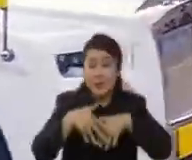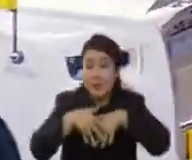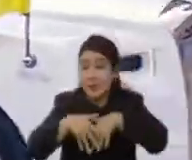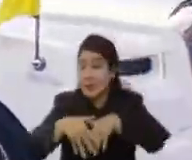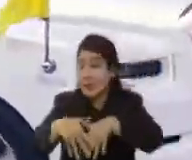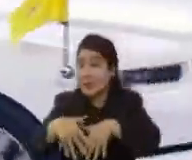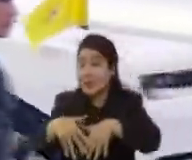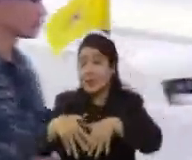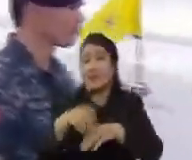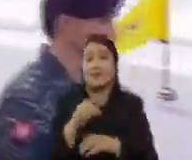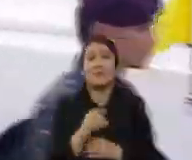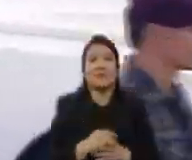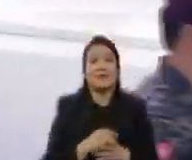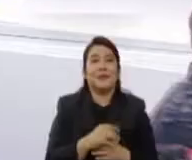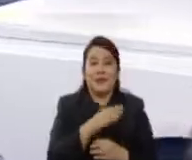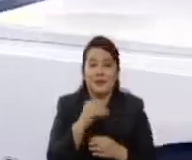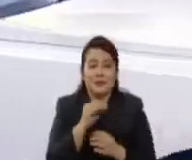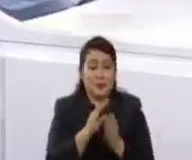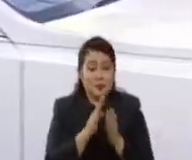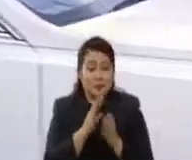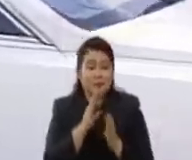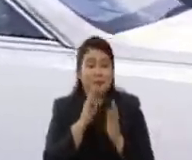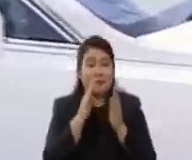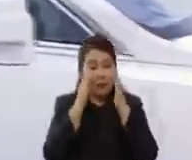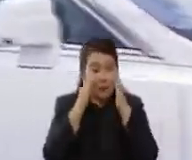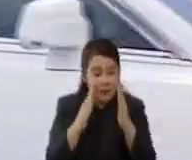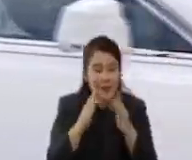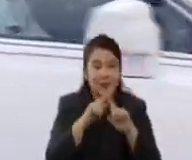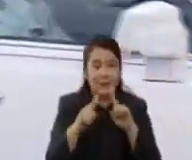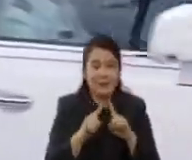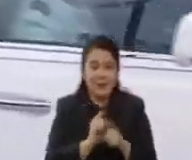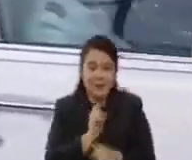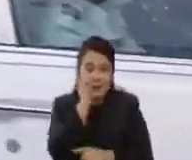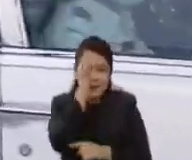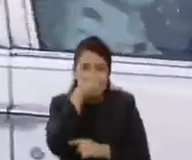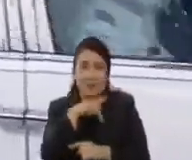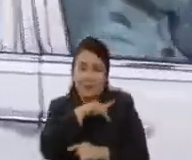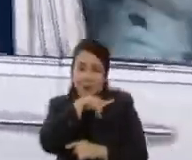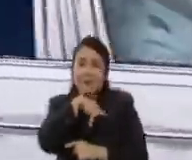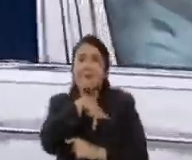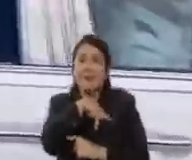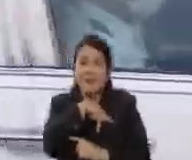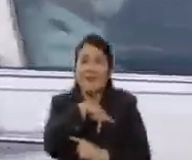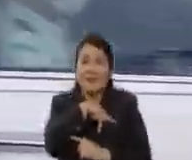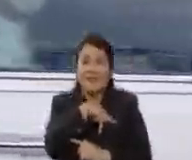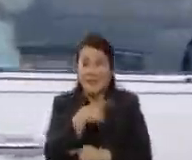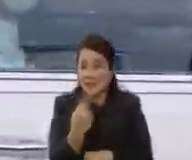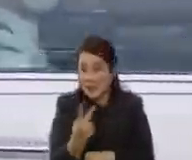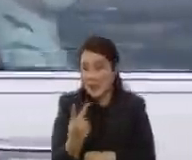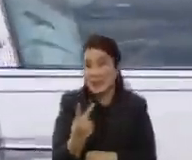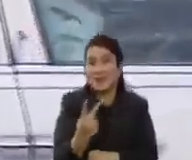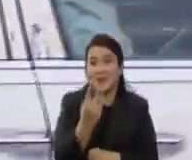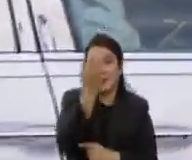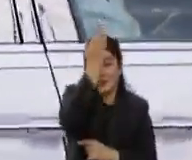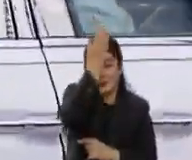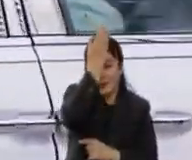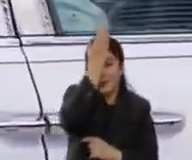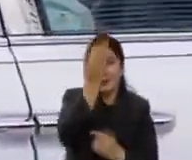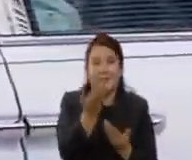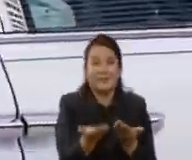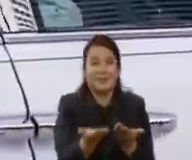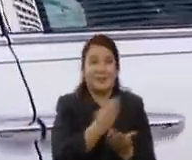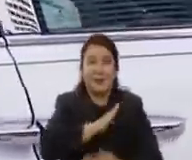juga perarakan ini yang menjadi perhatian, tetapi kepribadian dan juga sifat kebawah Duli Paduka Baginda